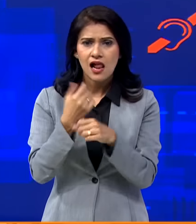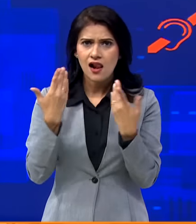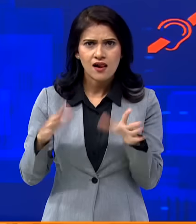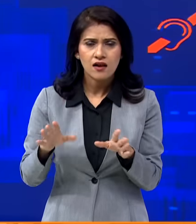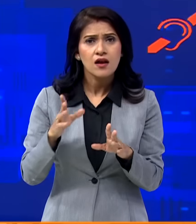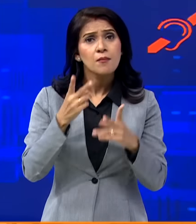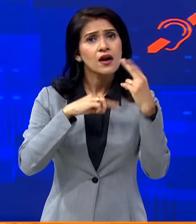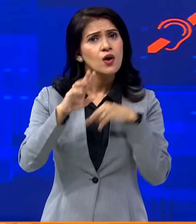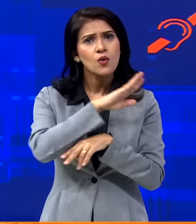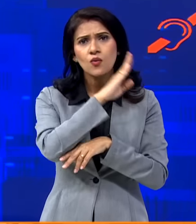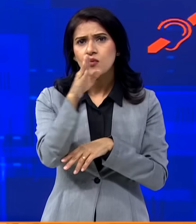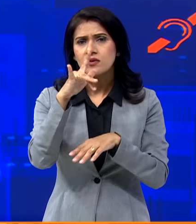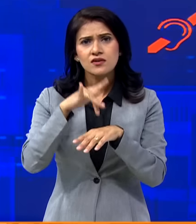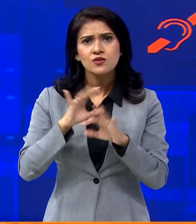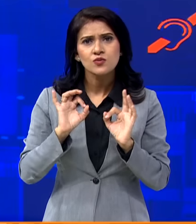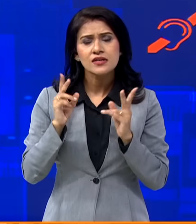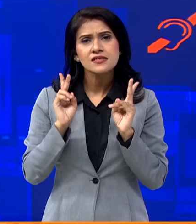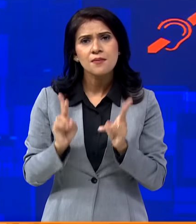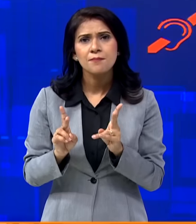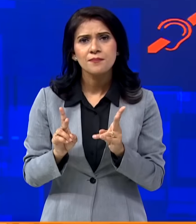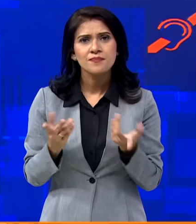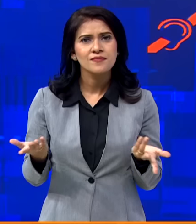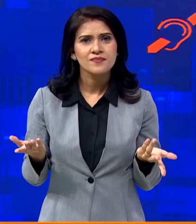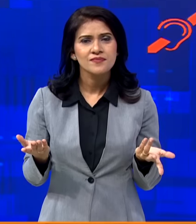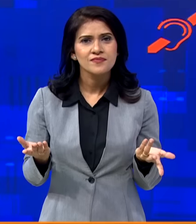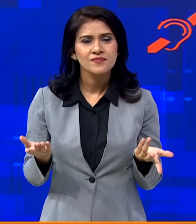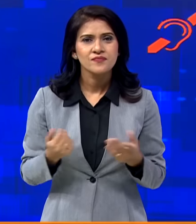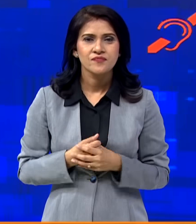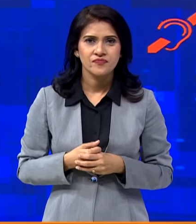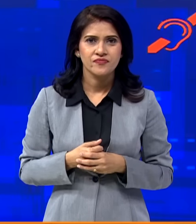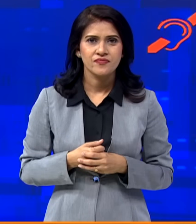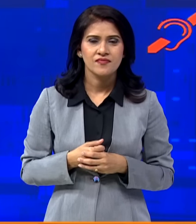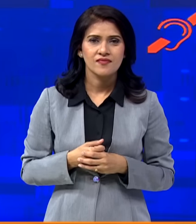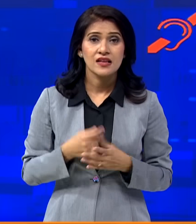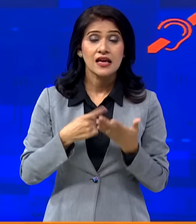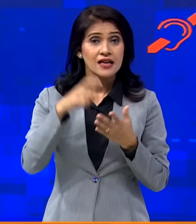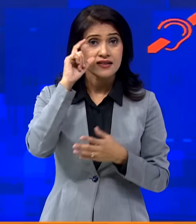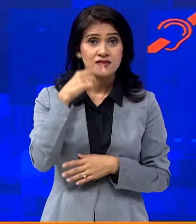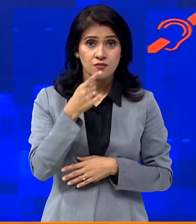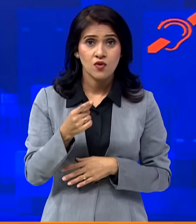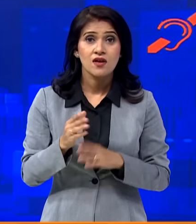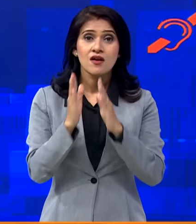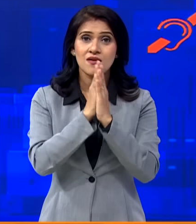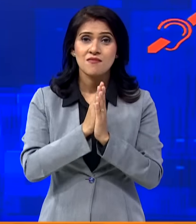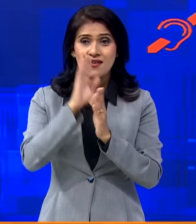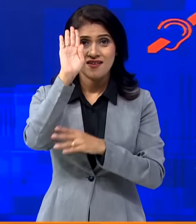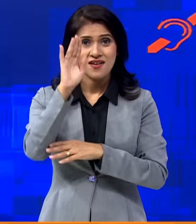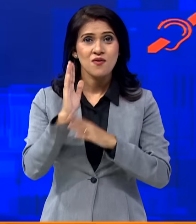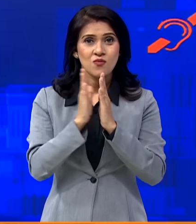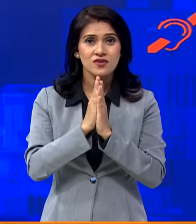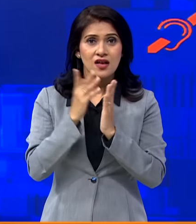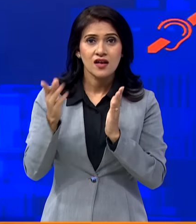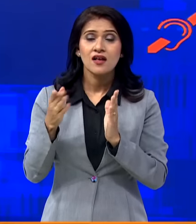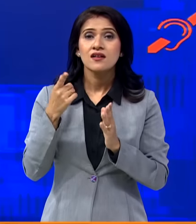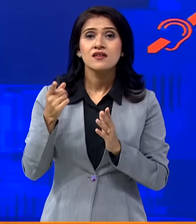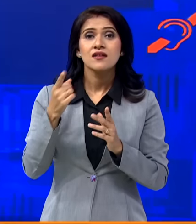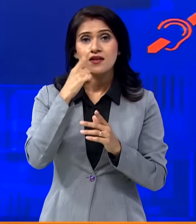गए दूसरा राहुल गांधी ने तो यह भी कहा और प्राण प्रतिष्ठा का समारोह हुआ व नाच गाना हो रहा था वहां उन्हें